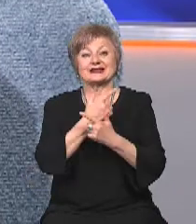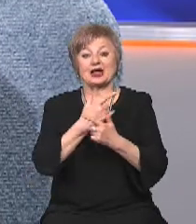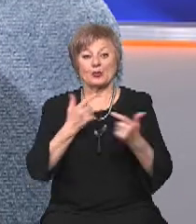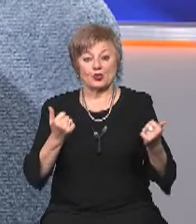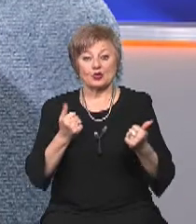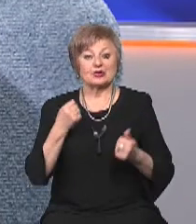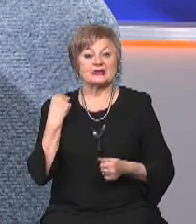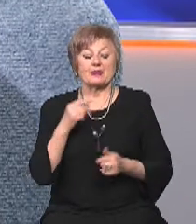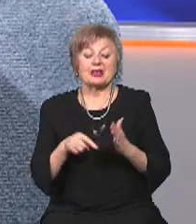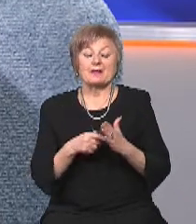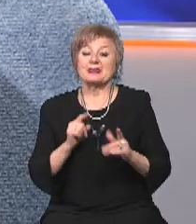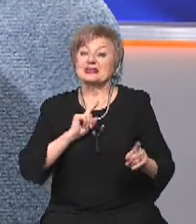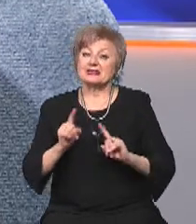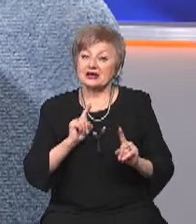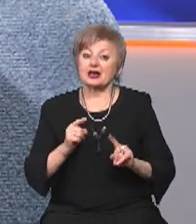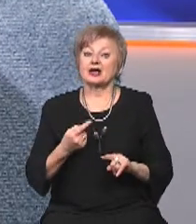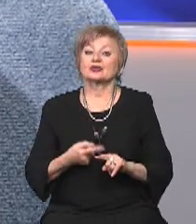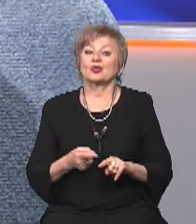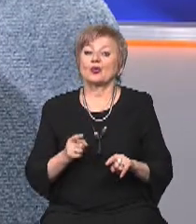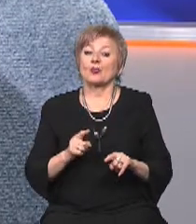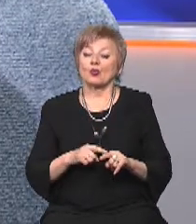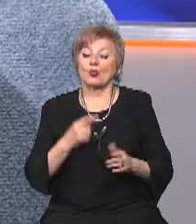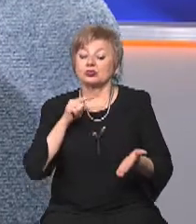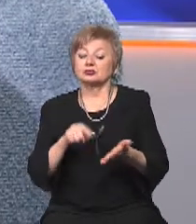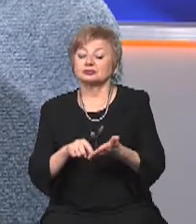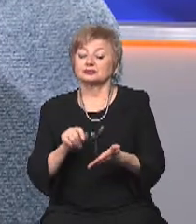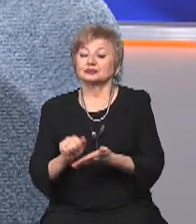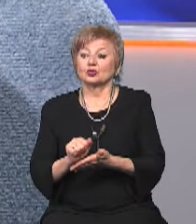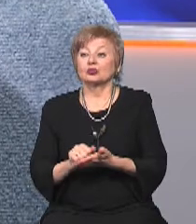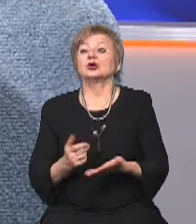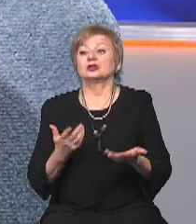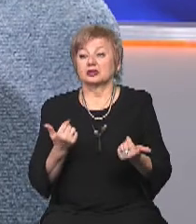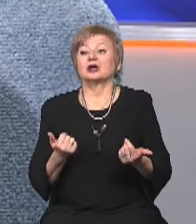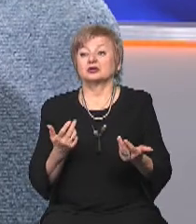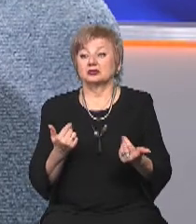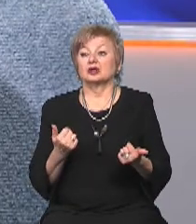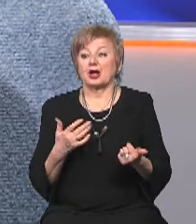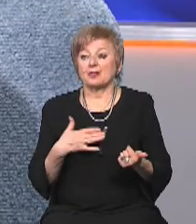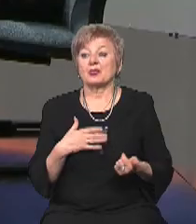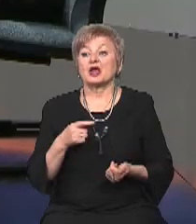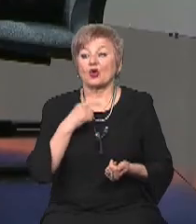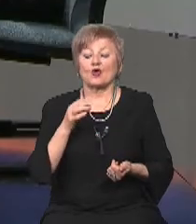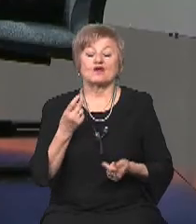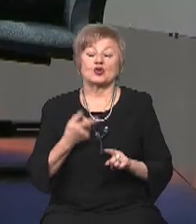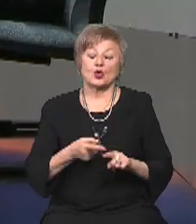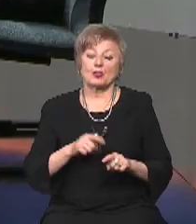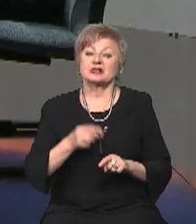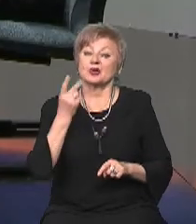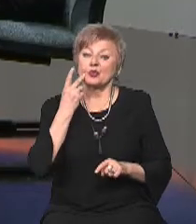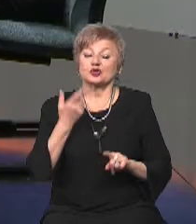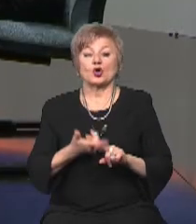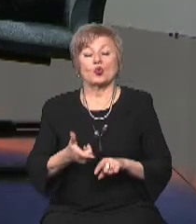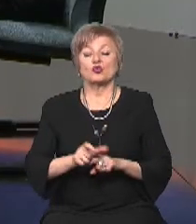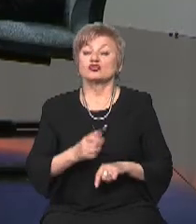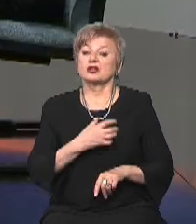сайту Запорізької міськради, тому ми, посилаючись на Запорізьку міськраду, розширили. Так, ми говоримо про це постійно, тому що це